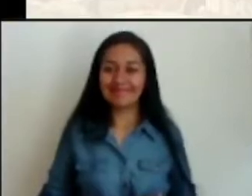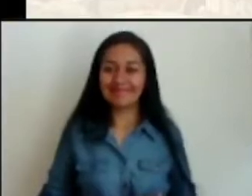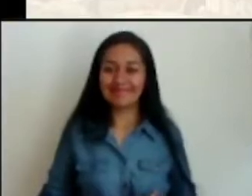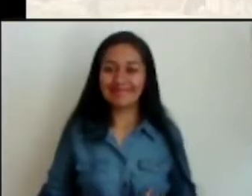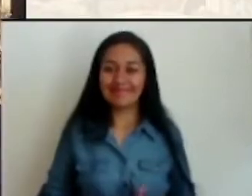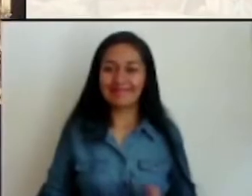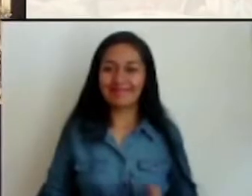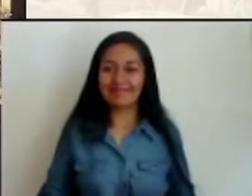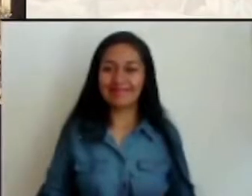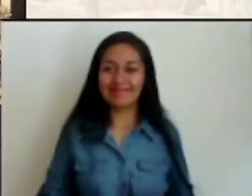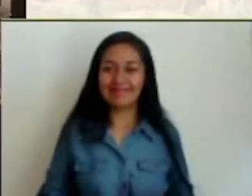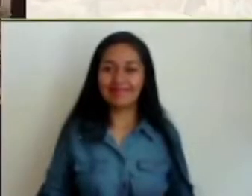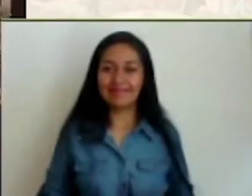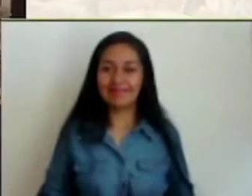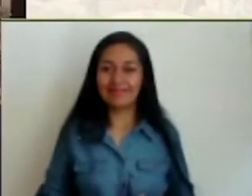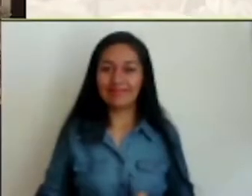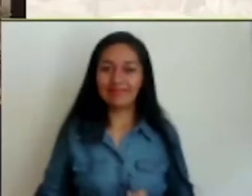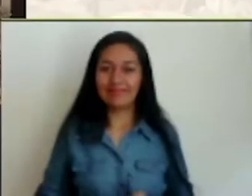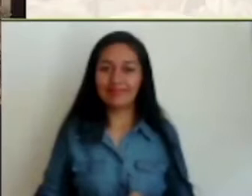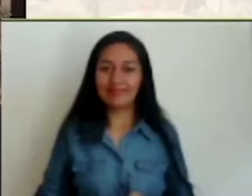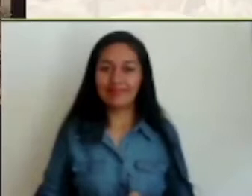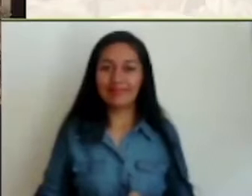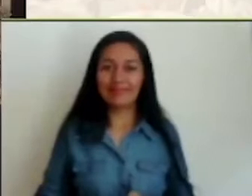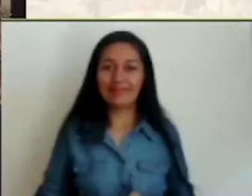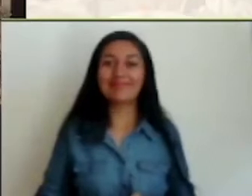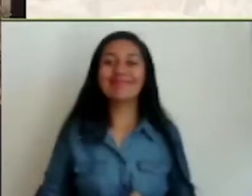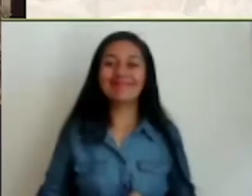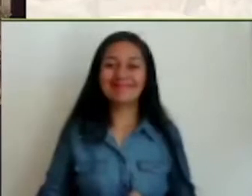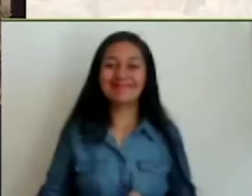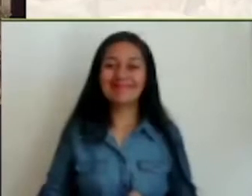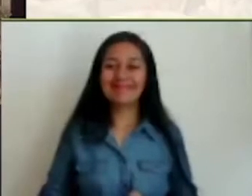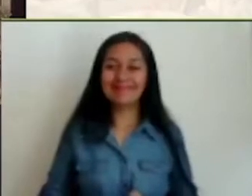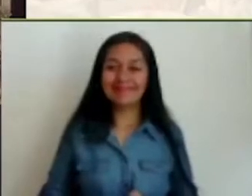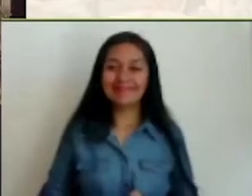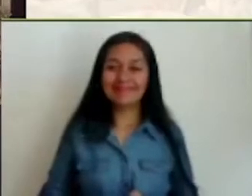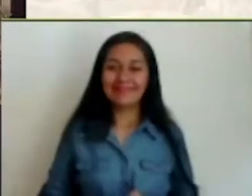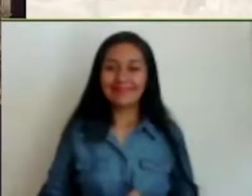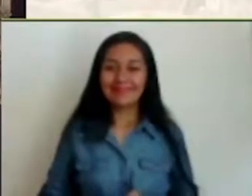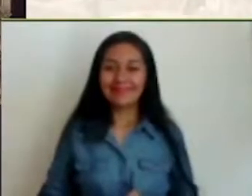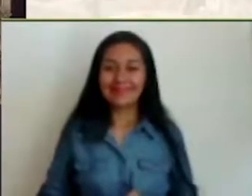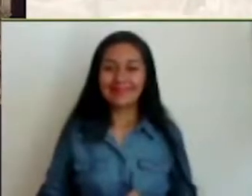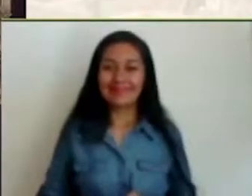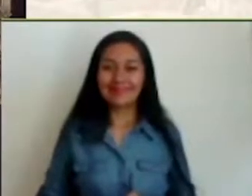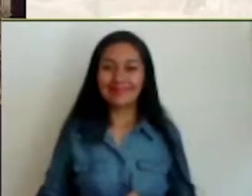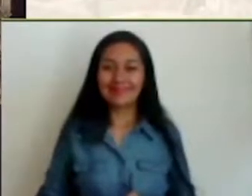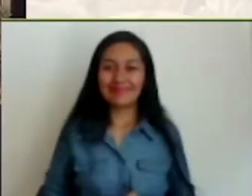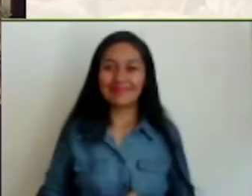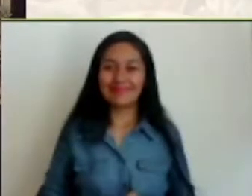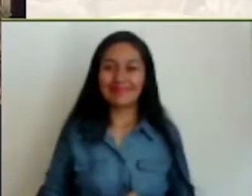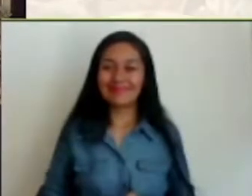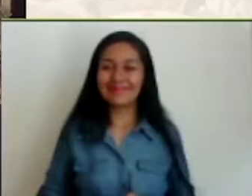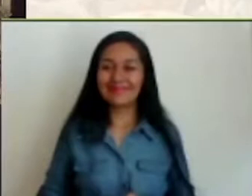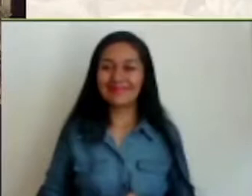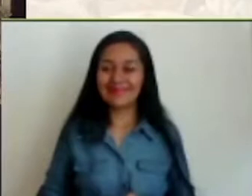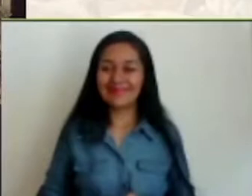1793 doge Ludovico Manin. A destra dell'immagine, al dritto